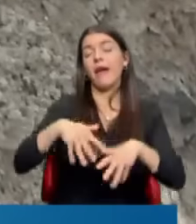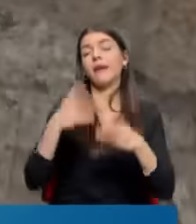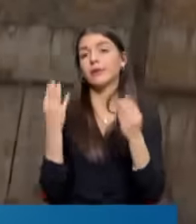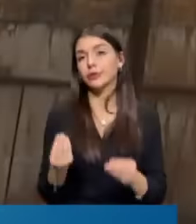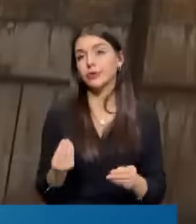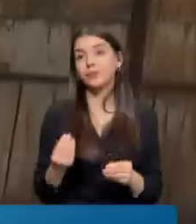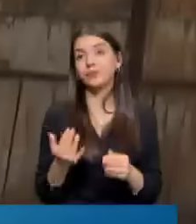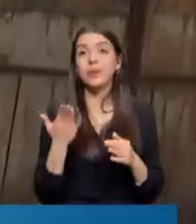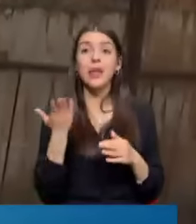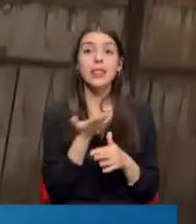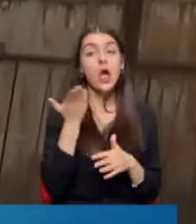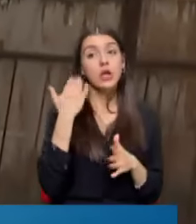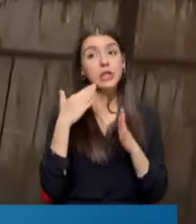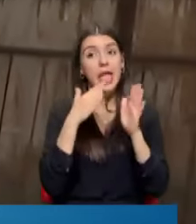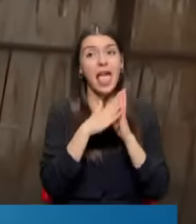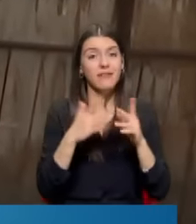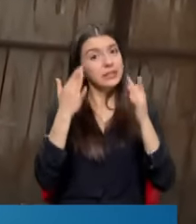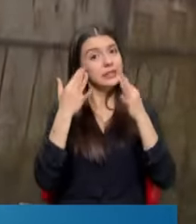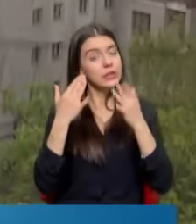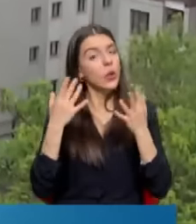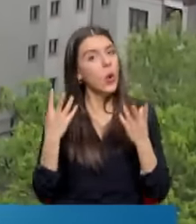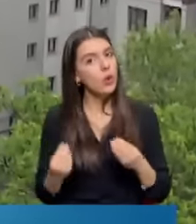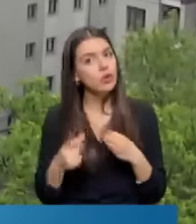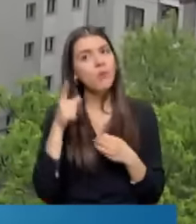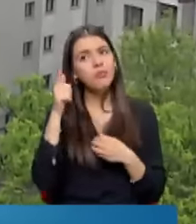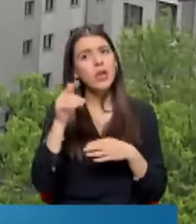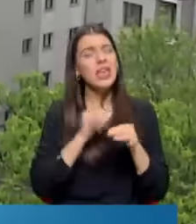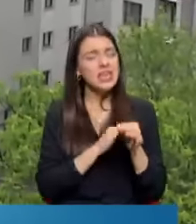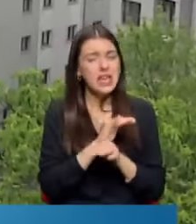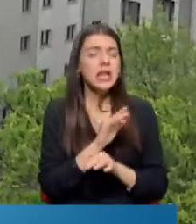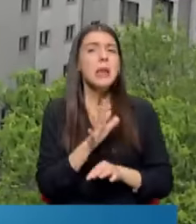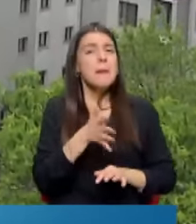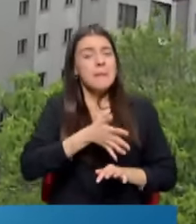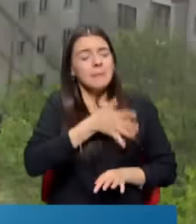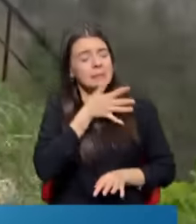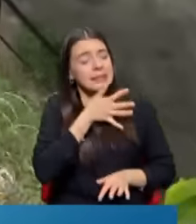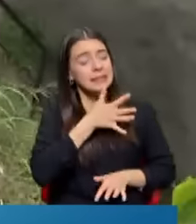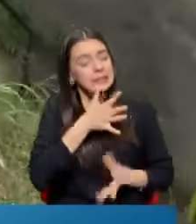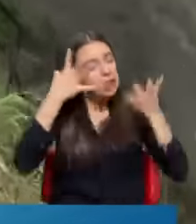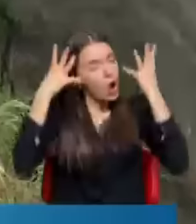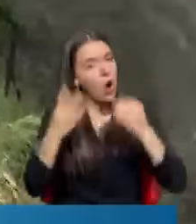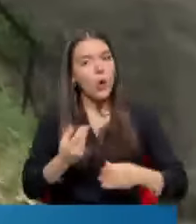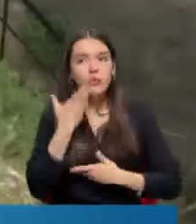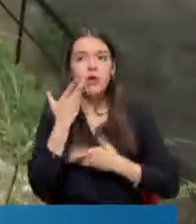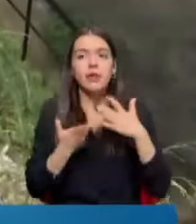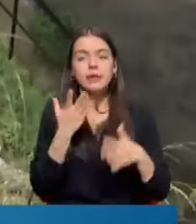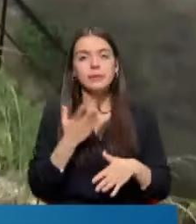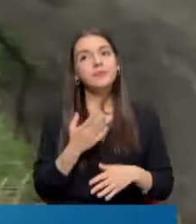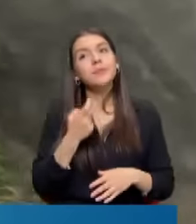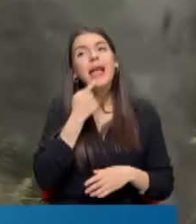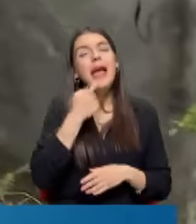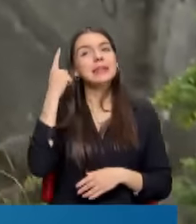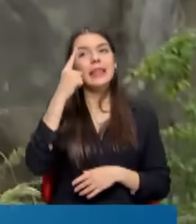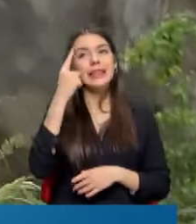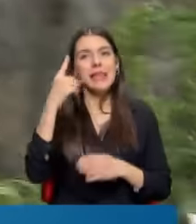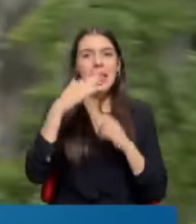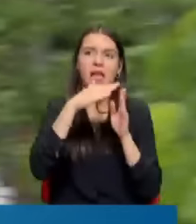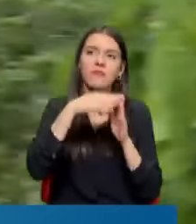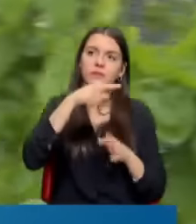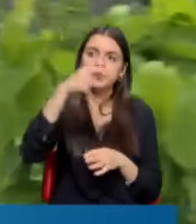evlerinde çatlaklar oluştuğunu, yani yaşananların göz göre göre geldiğini anlattı. Bir yandan eski tek katlı binalar, bir